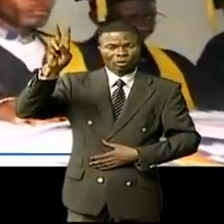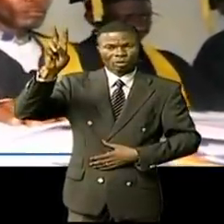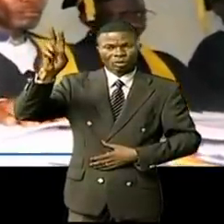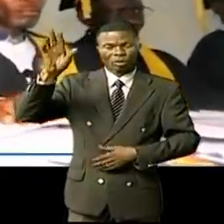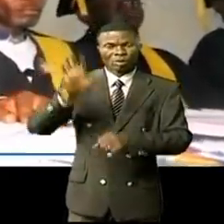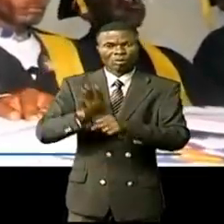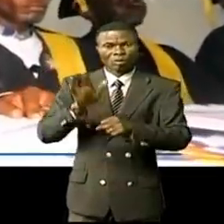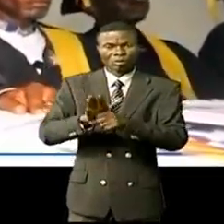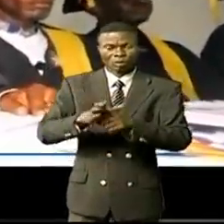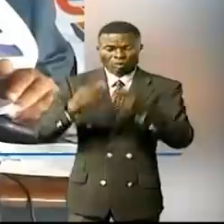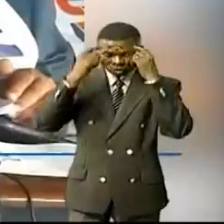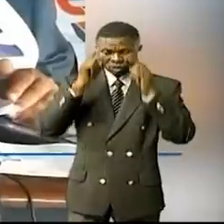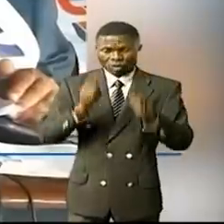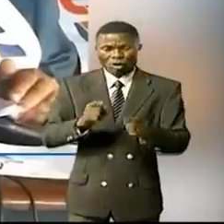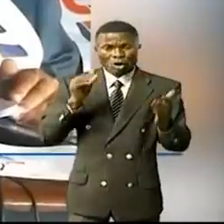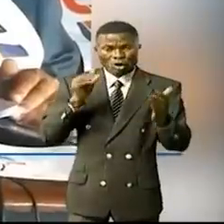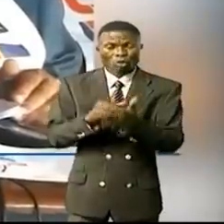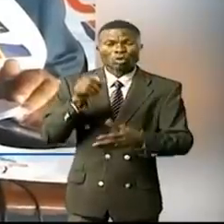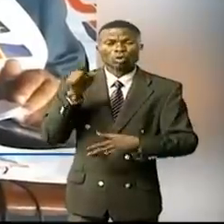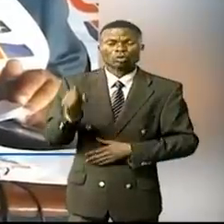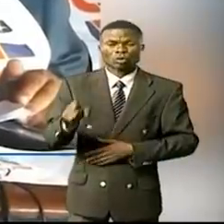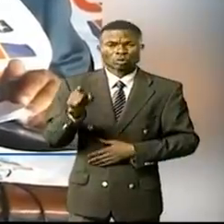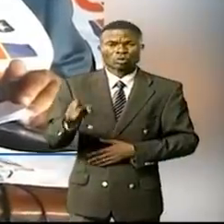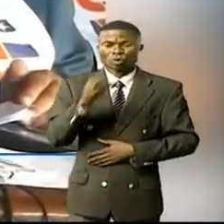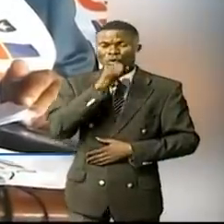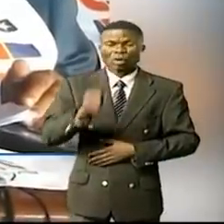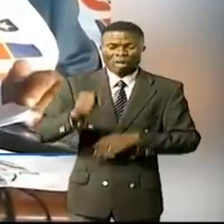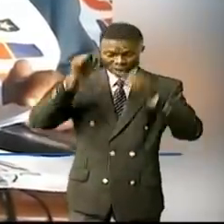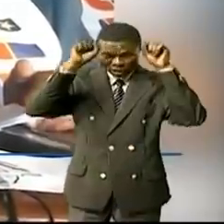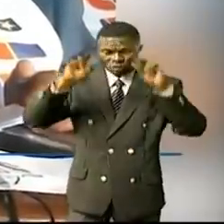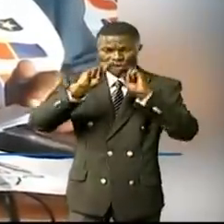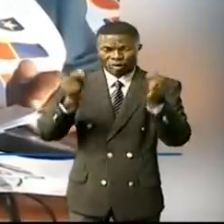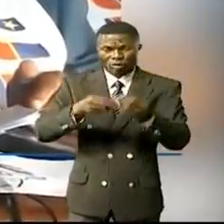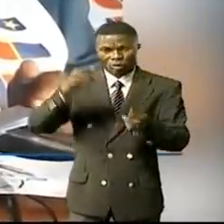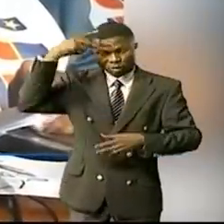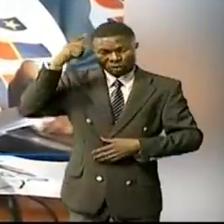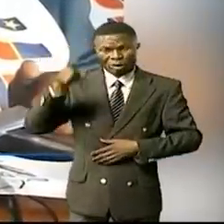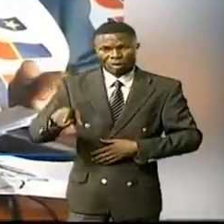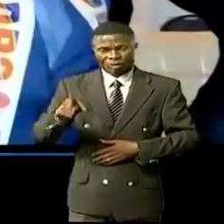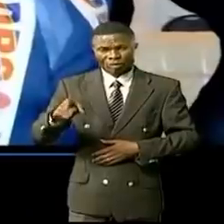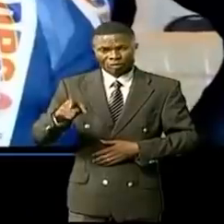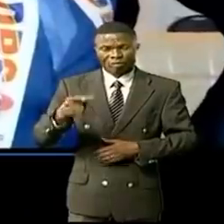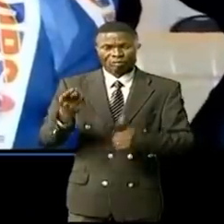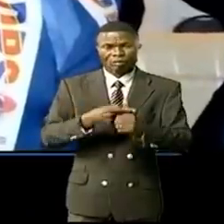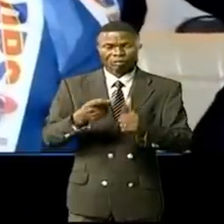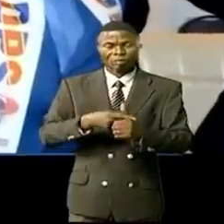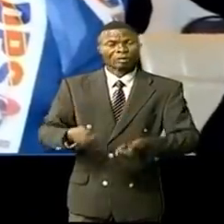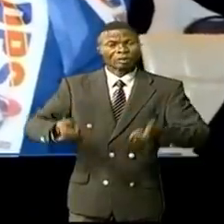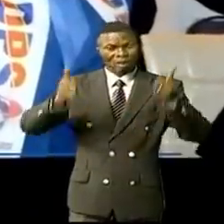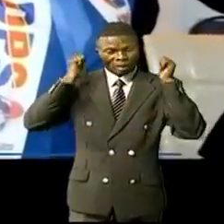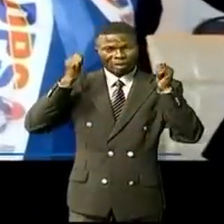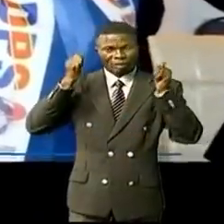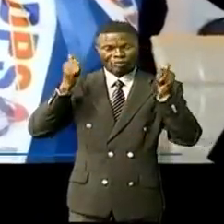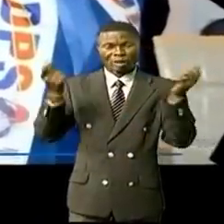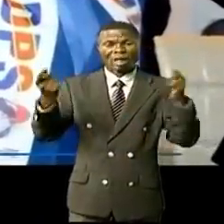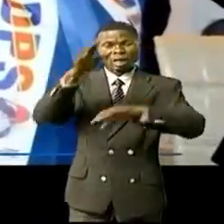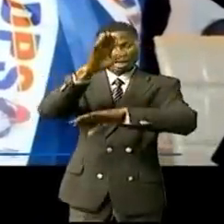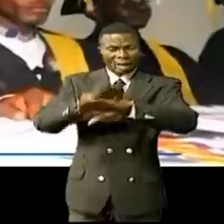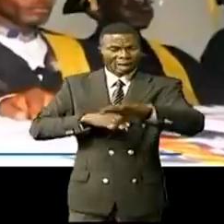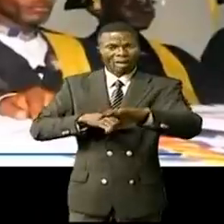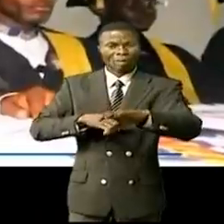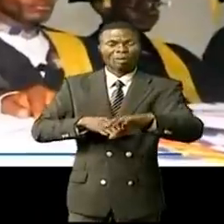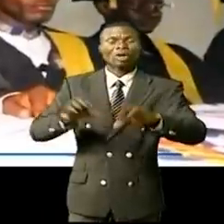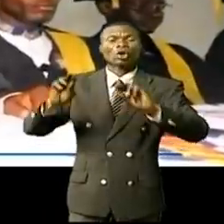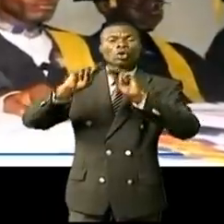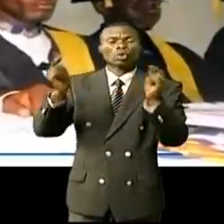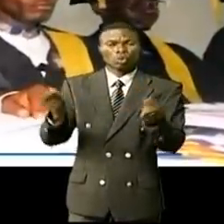été retenus contre cet ancien président de cet organe du parti présidentiel. C'est notamment le refus de répondre aux invitations de la